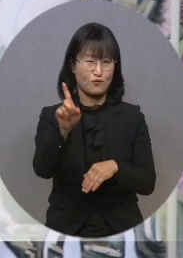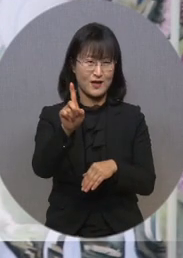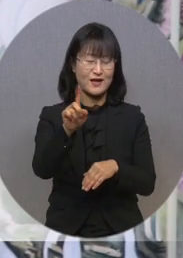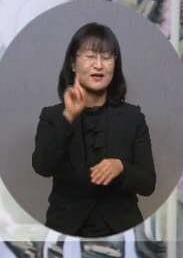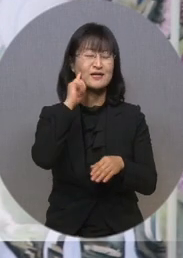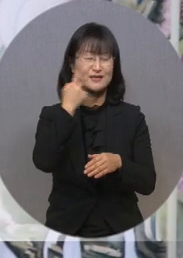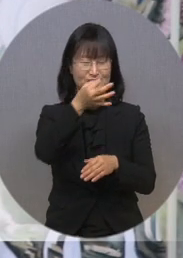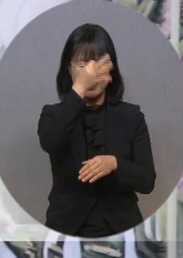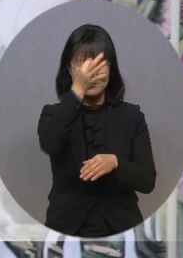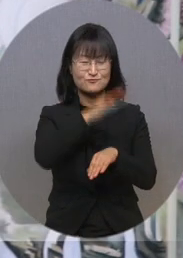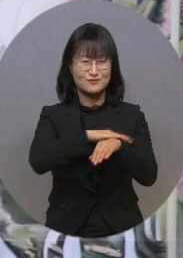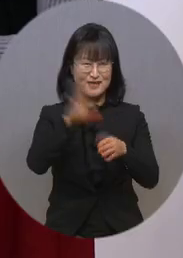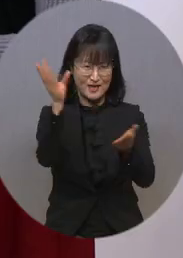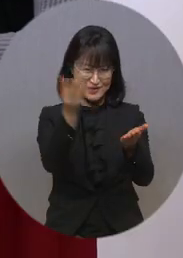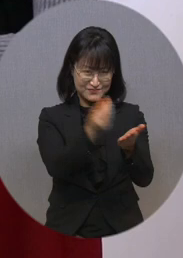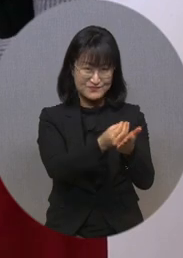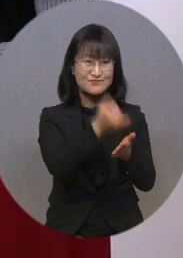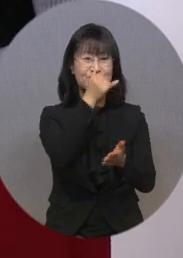자부하고 있습니다.